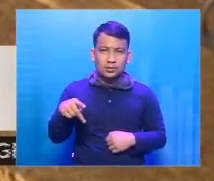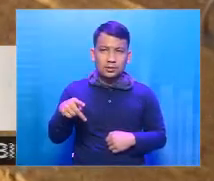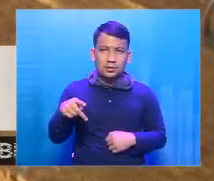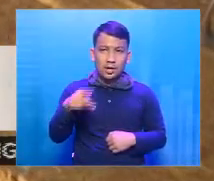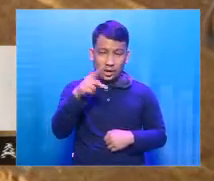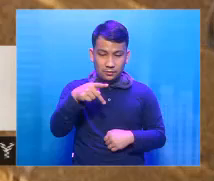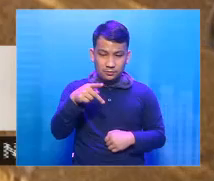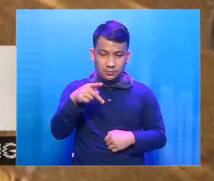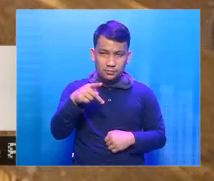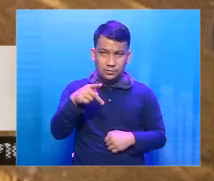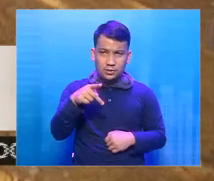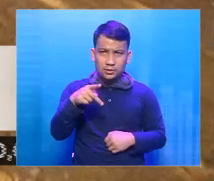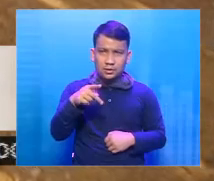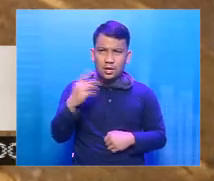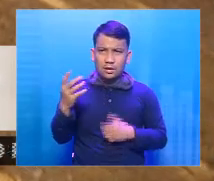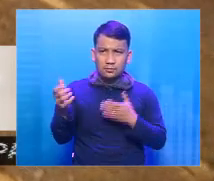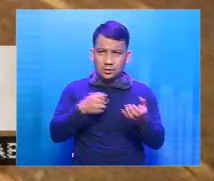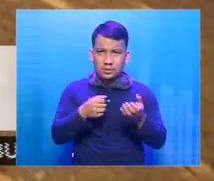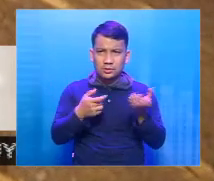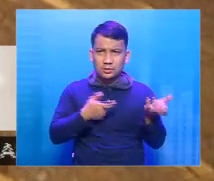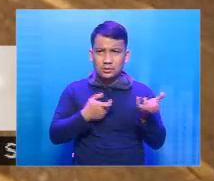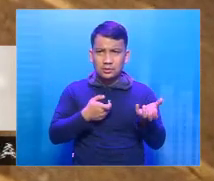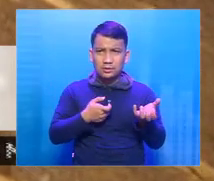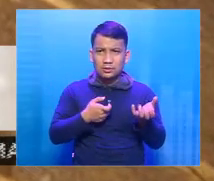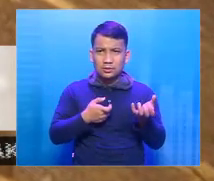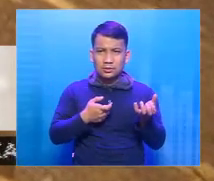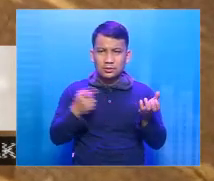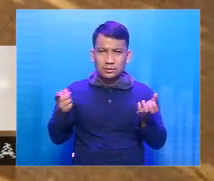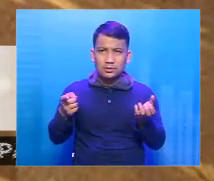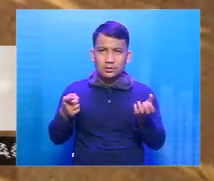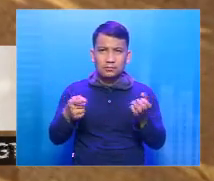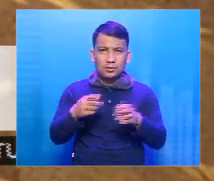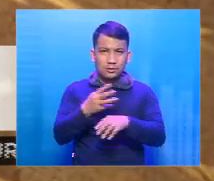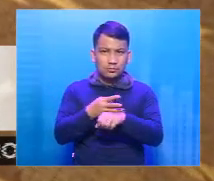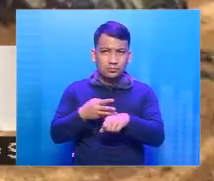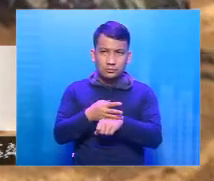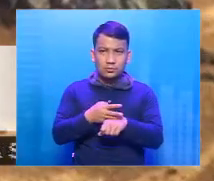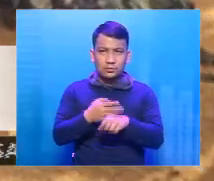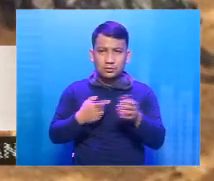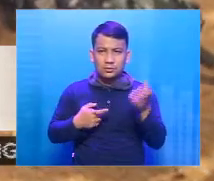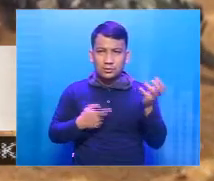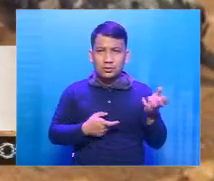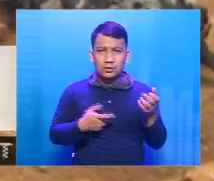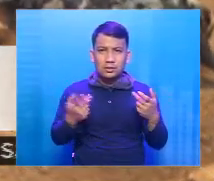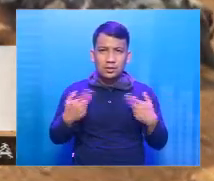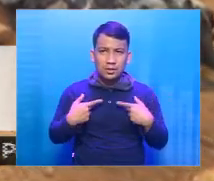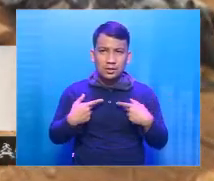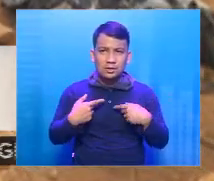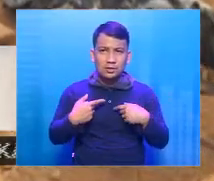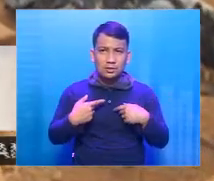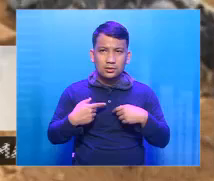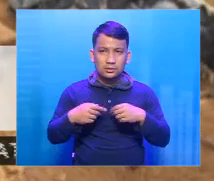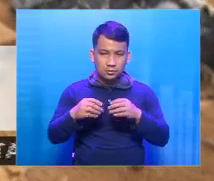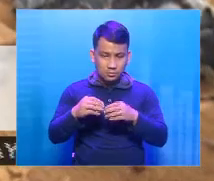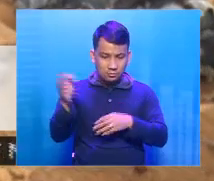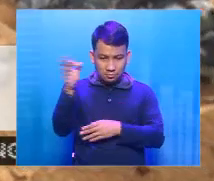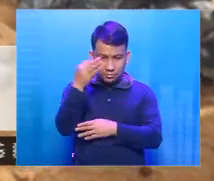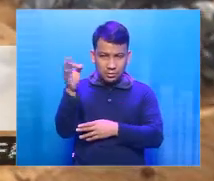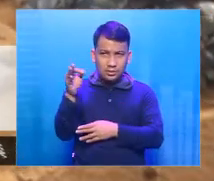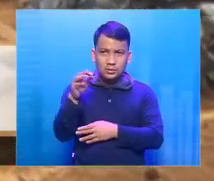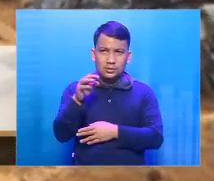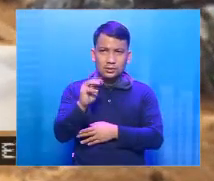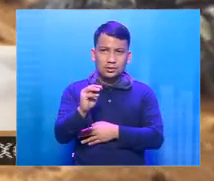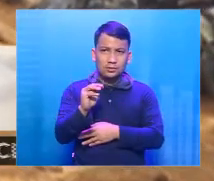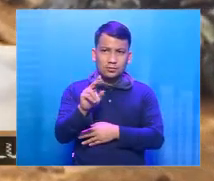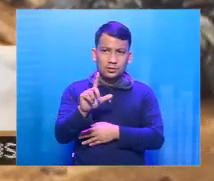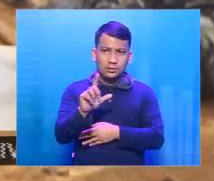grupo ang kalibre 45 at mga kahoy na inukit para maghugis baril. Gayun din ang isang bandila ng MNLF.